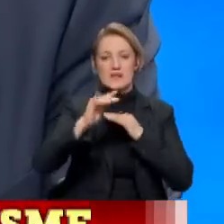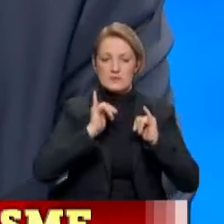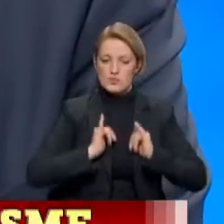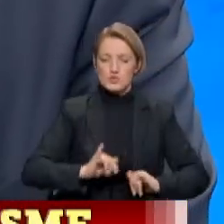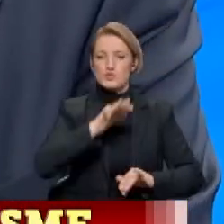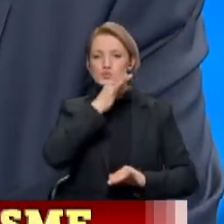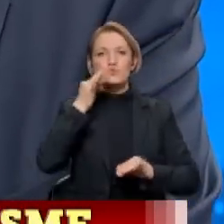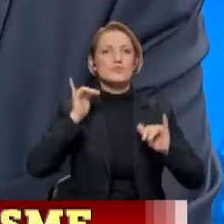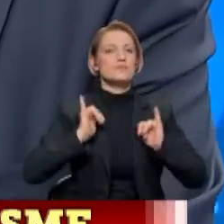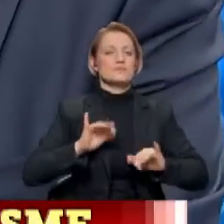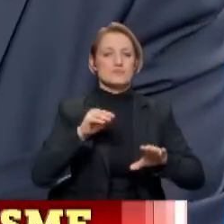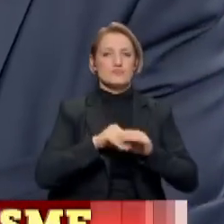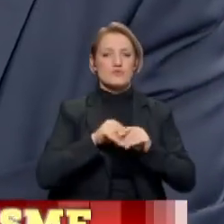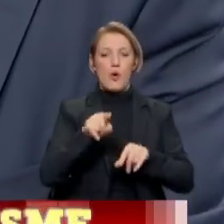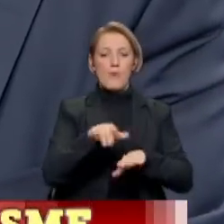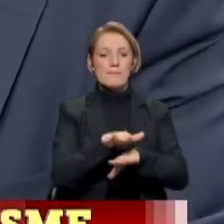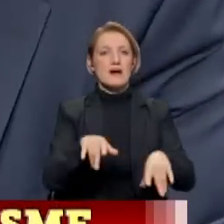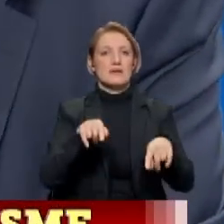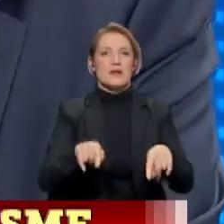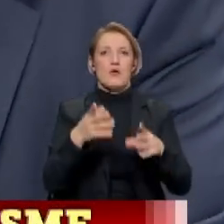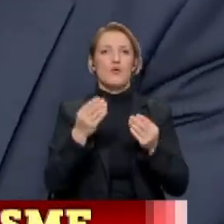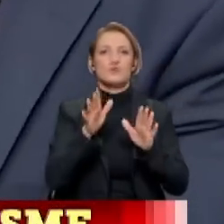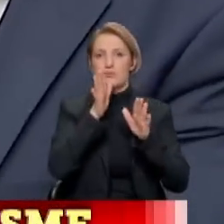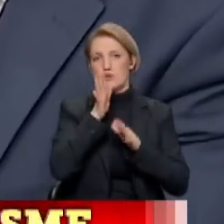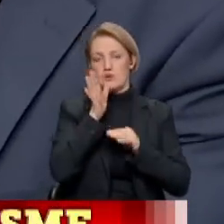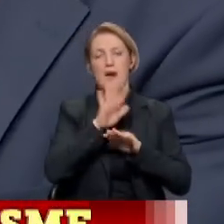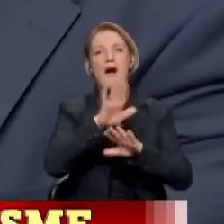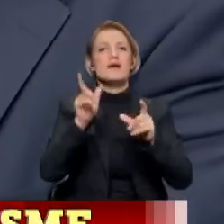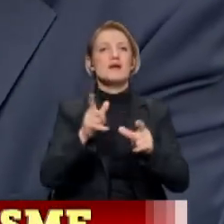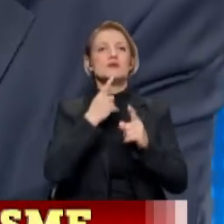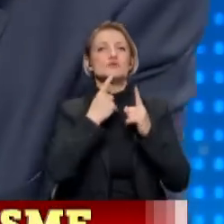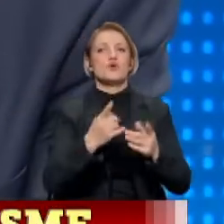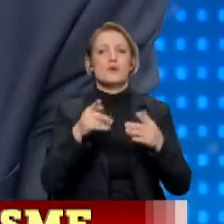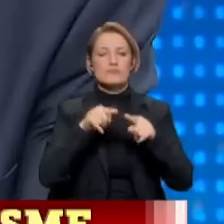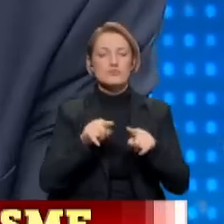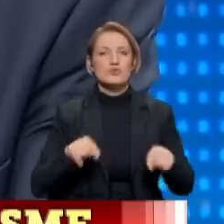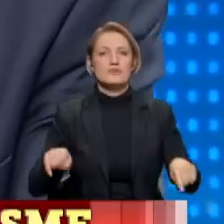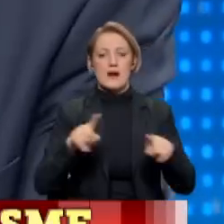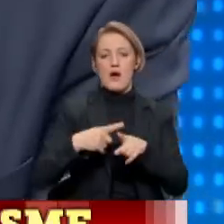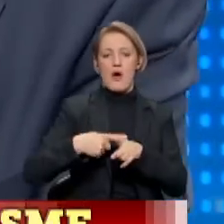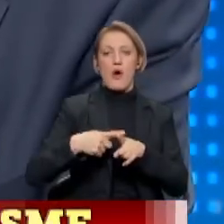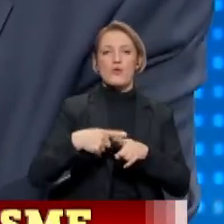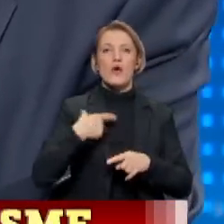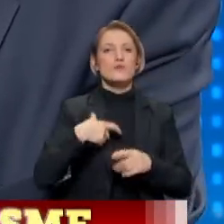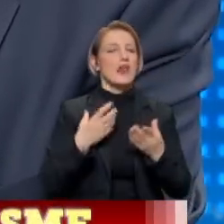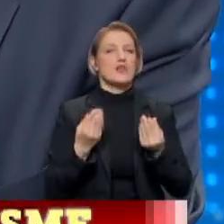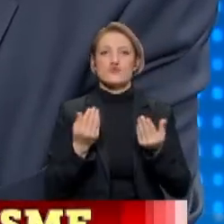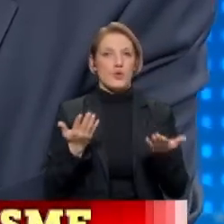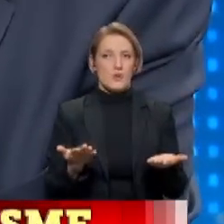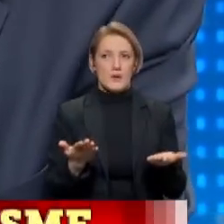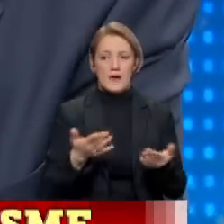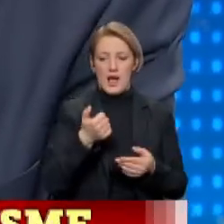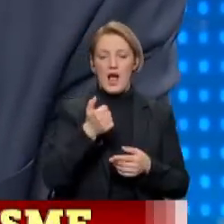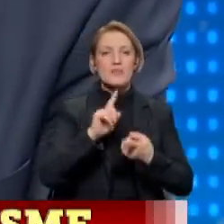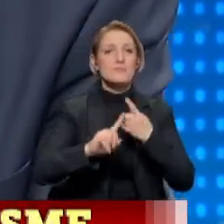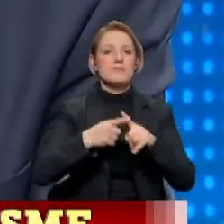için o masada olduğunu biliyorum. Ve her yerde söylediğim bir şeyi söyleyeyim. Bunların ortak özelliği çok.